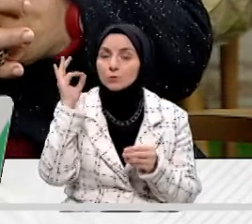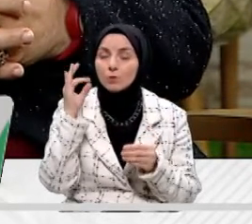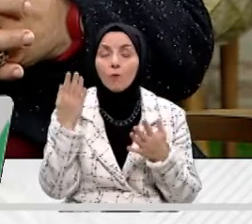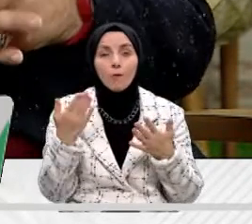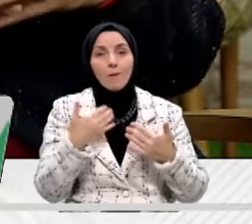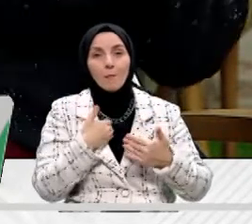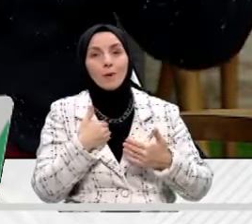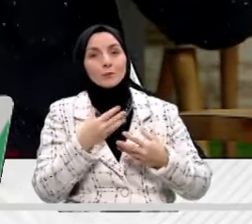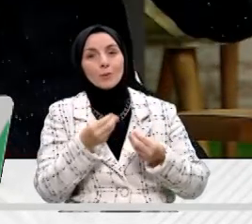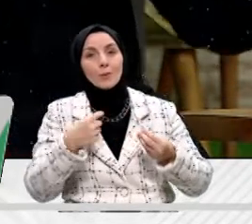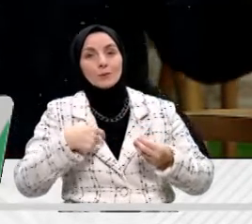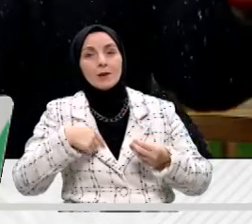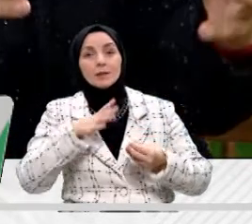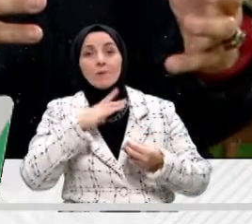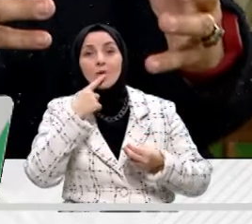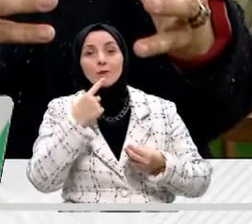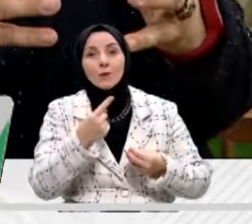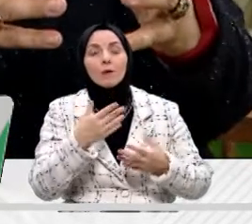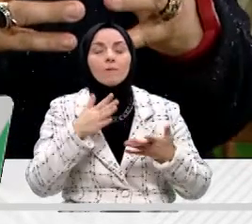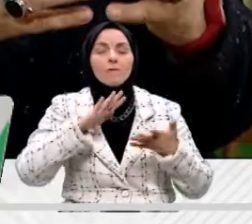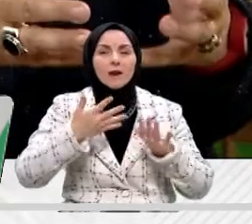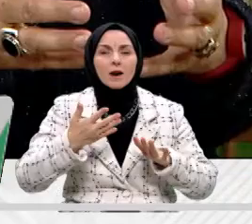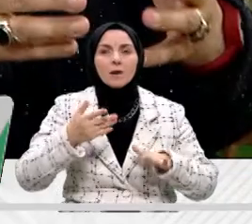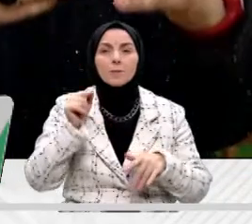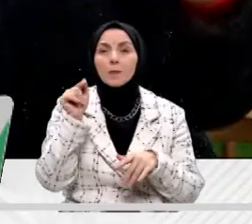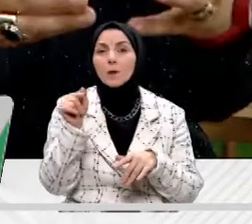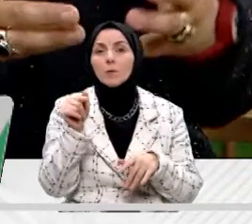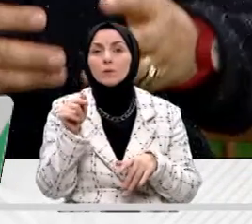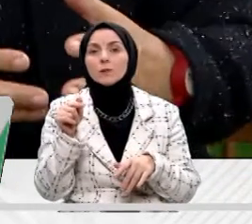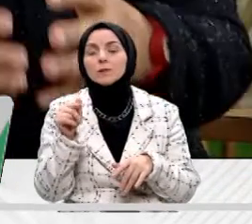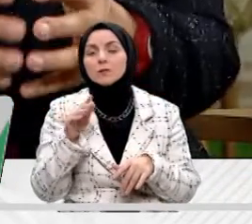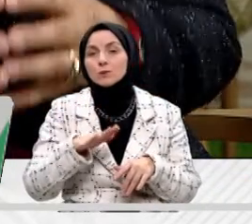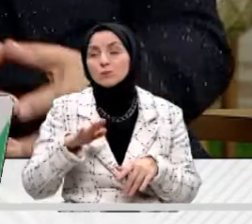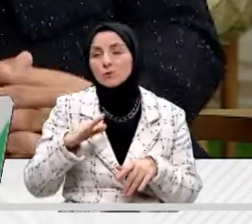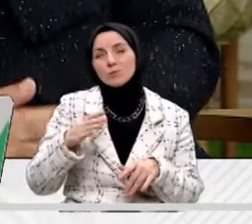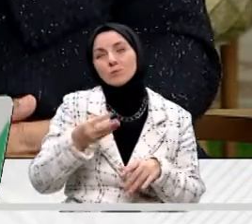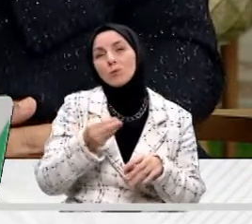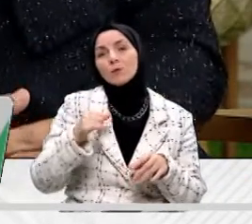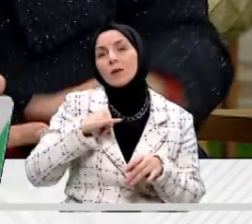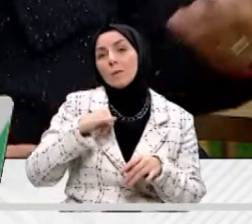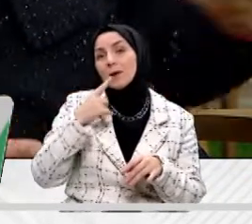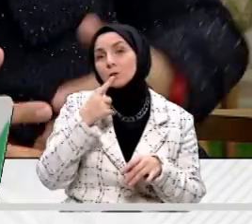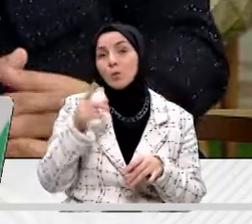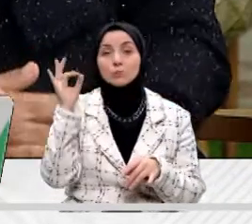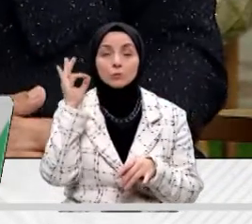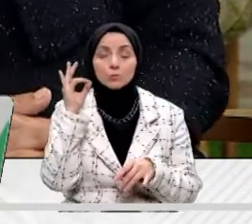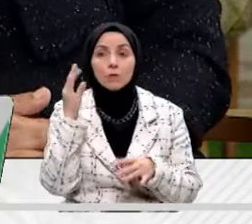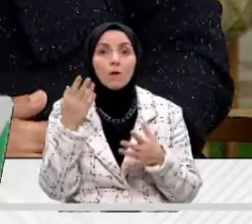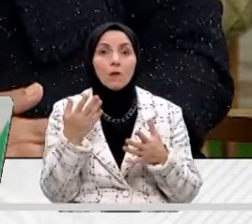kötü bir şey bu sefer o kalıbın içine kıramaz çıkamaz oradan o kalıbın içinde kalır hocam